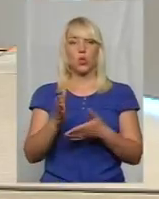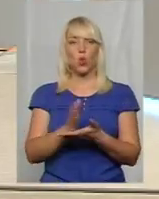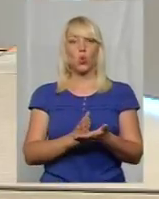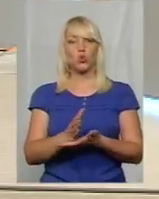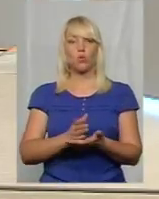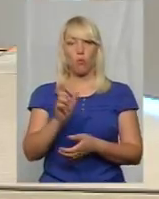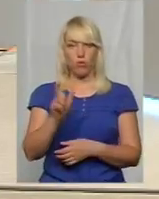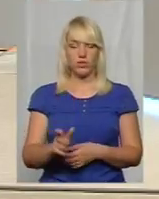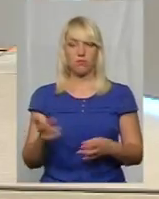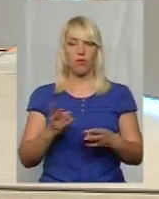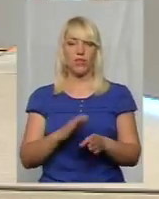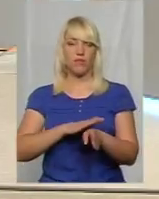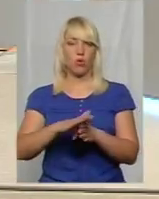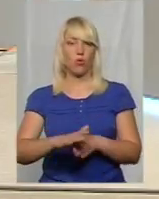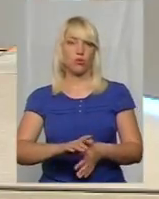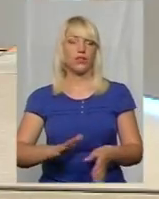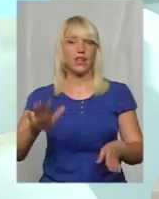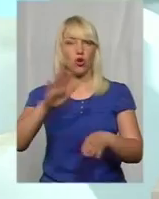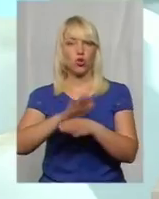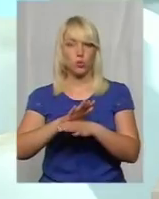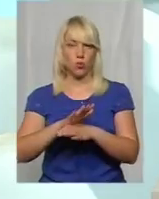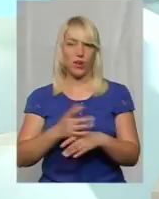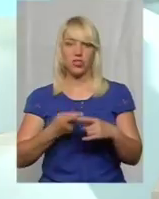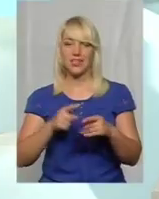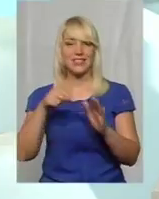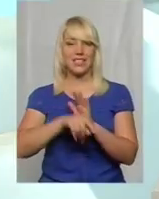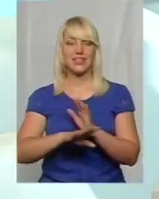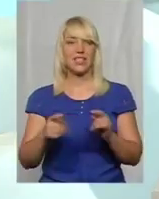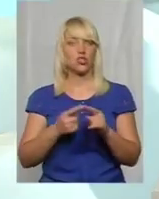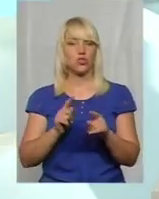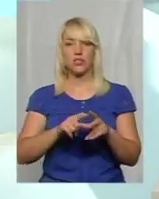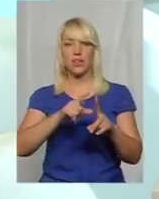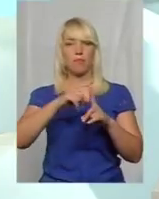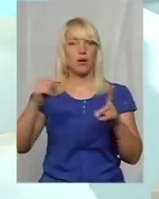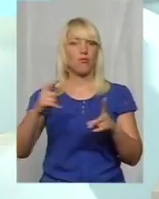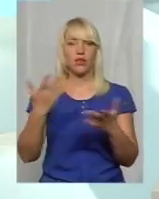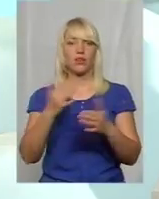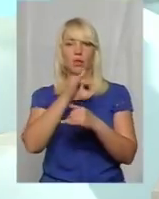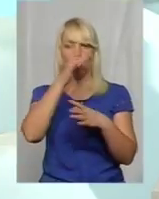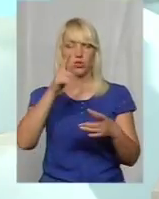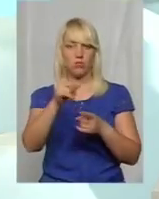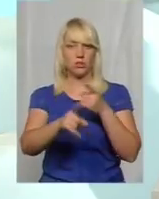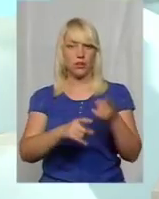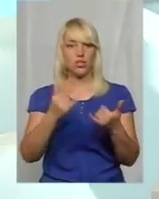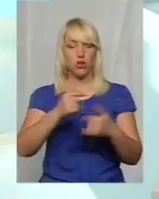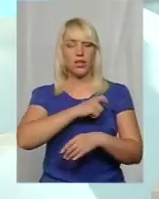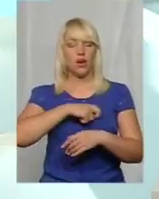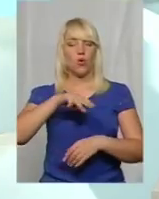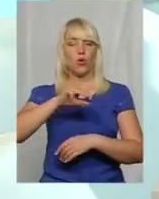службовець, так, маю виконувати розпорядження. Але це не означає, що це доктрина, яку не можна змінити. Сьогодні депутати